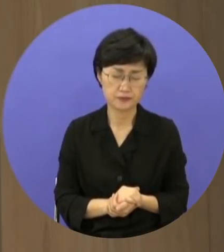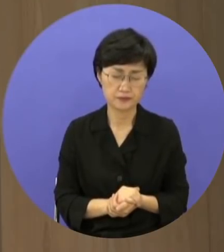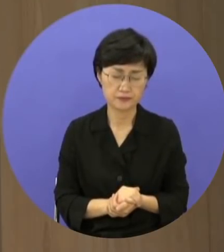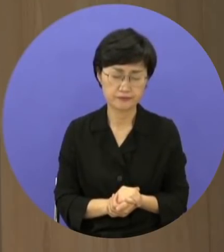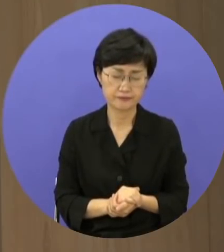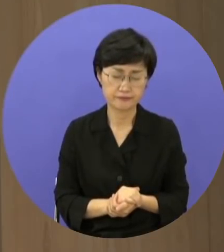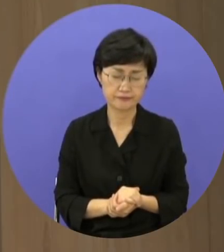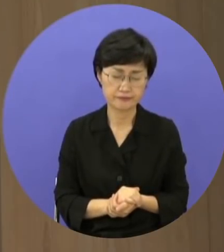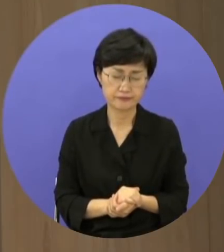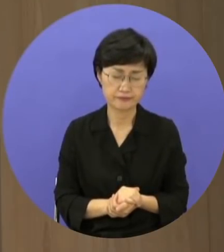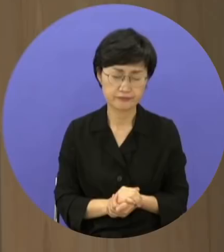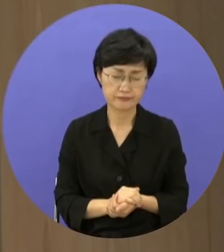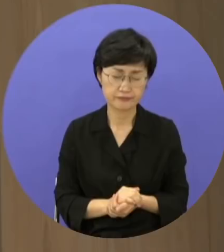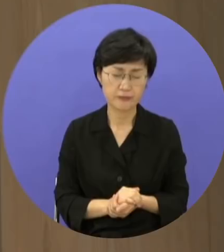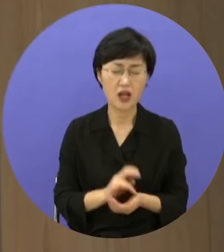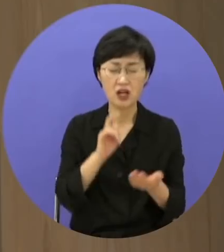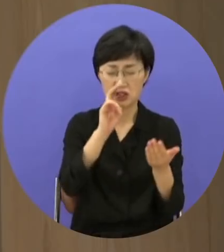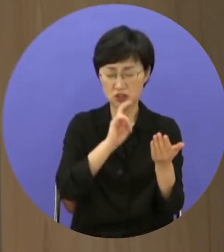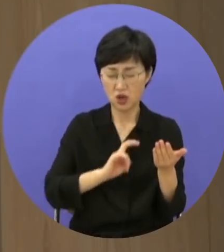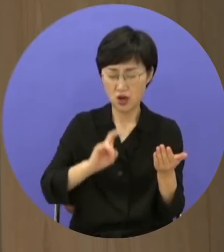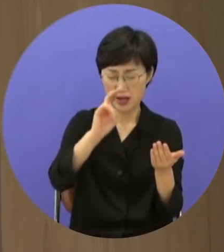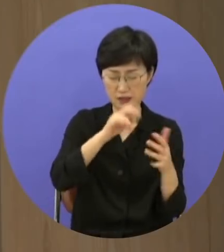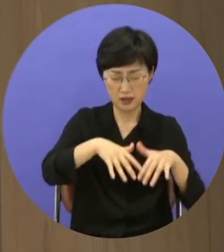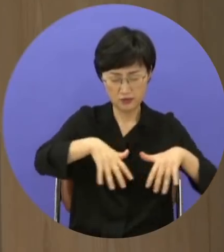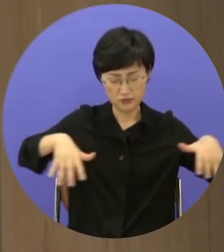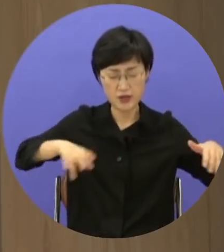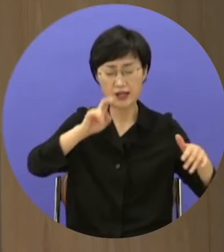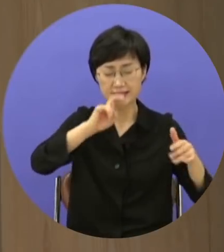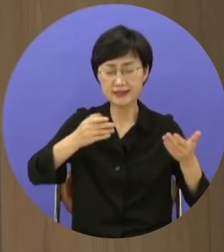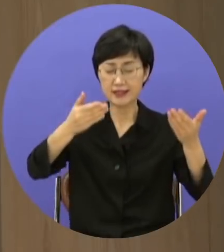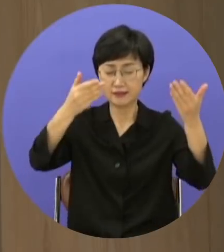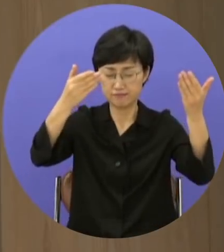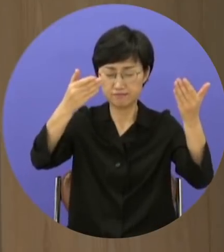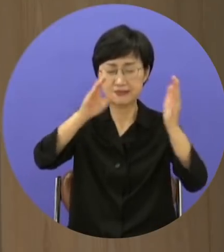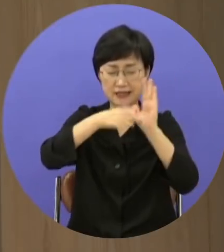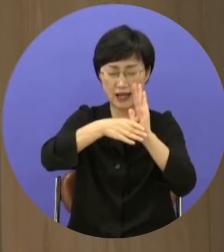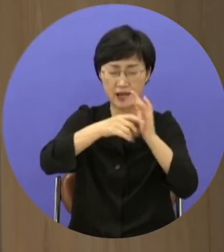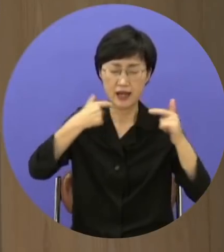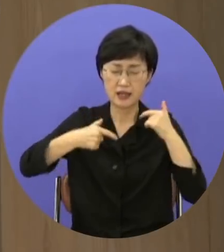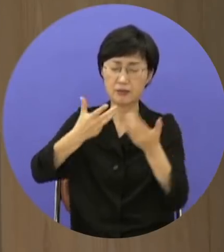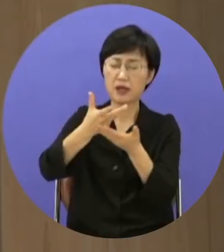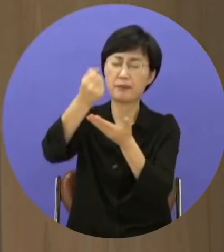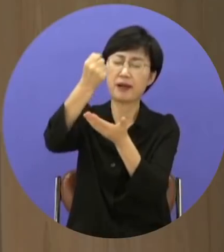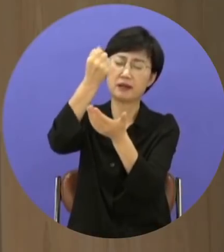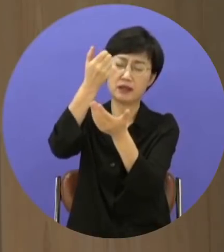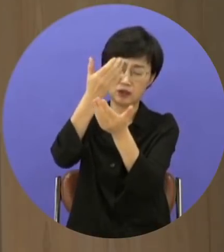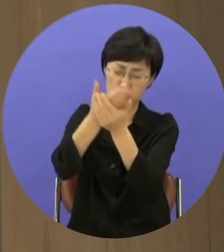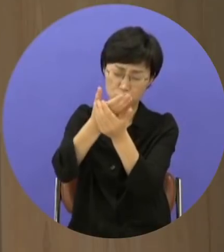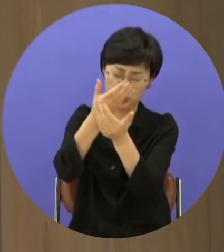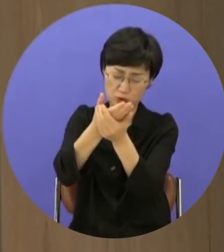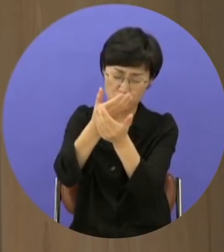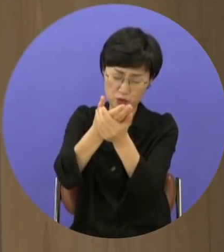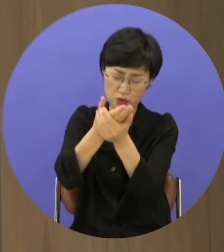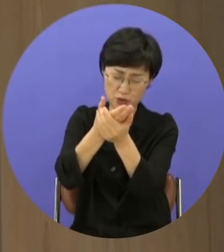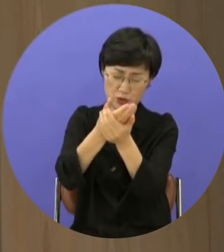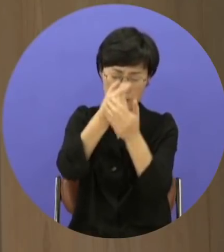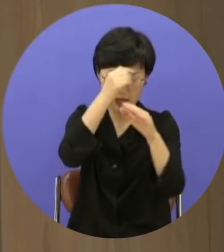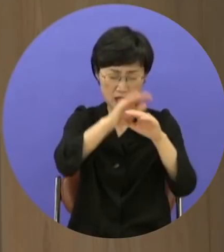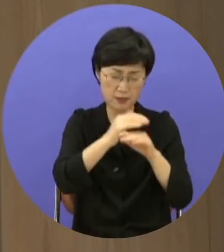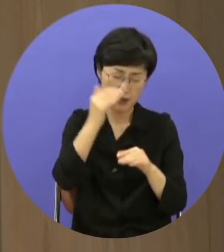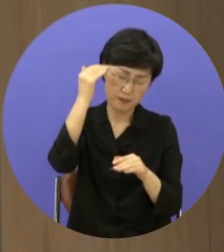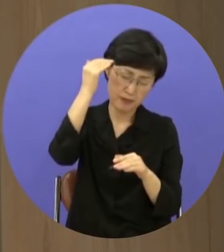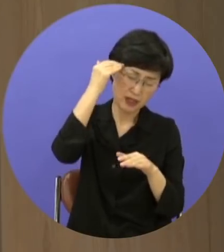well. 성가대의 성탄 찬양 기쁘게 받으시옵고 예배를 방해하는 모든 흑암